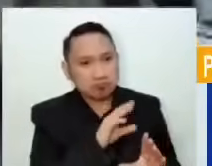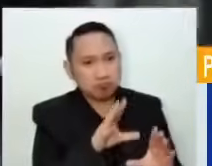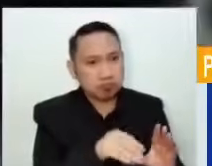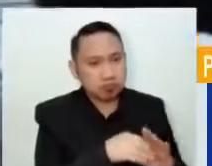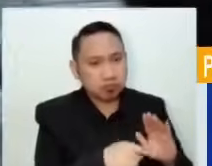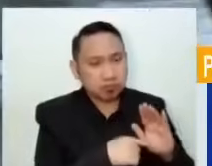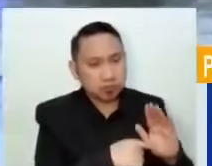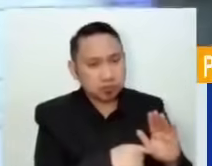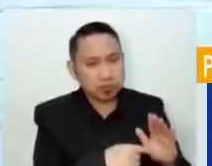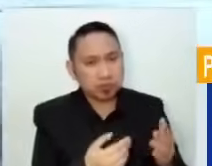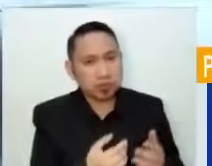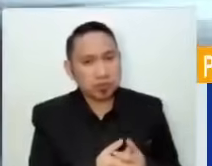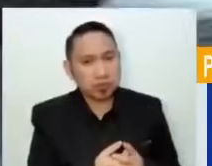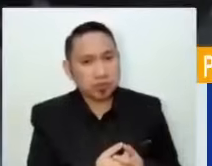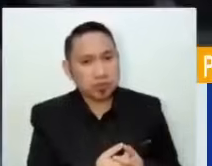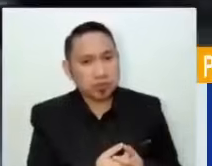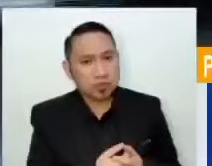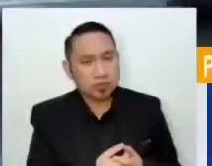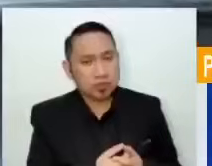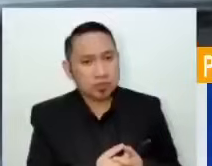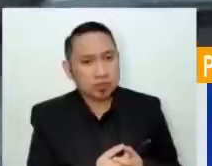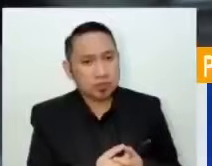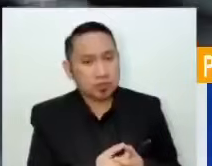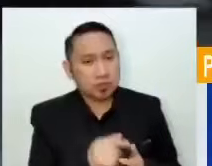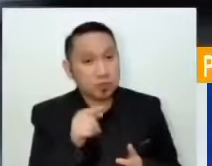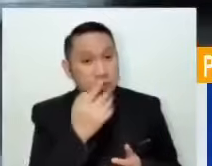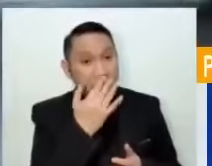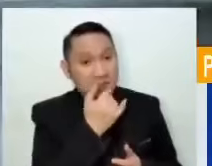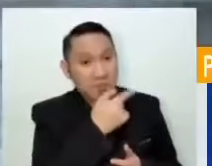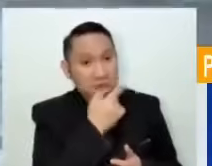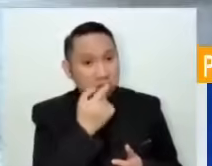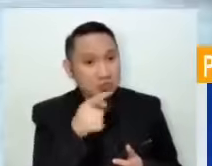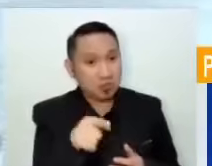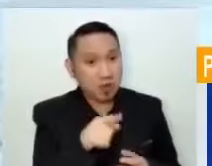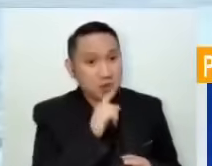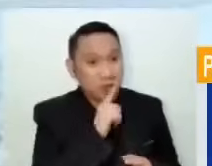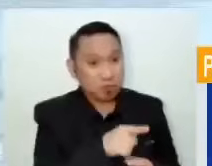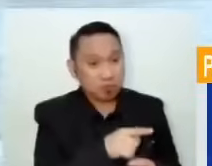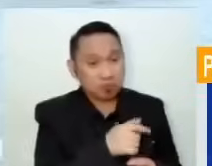po natin gawin yan para hindi naman po tayo makaparwisyo doon sa mga